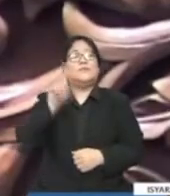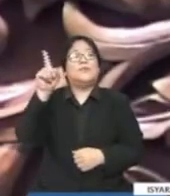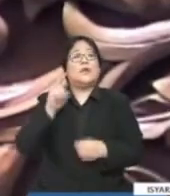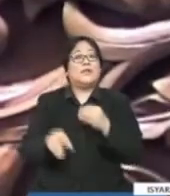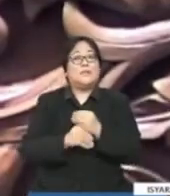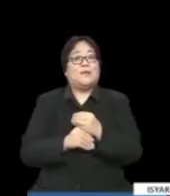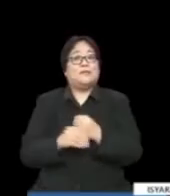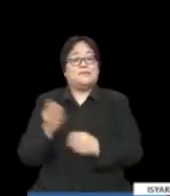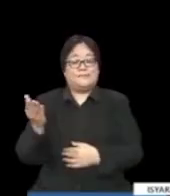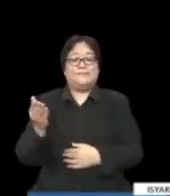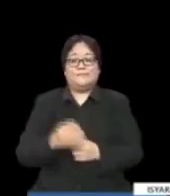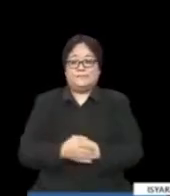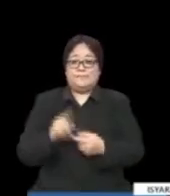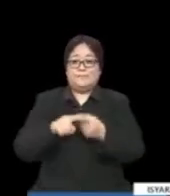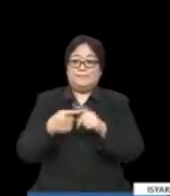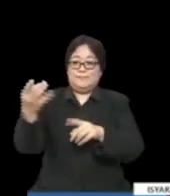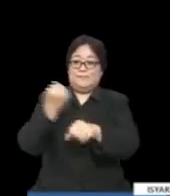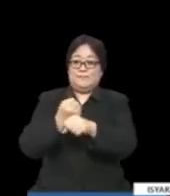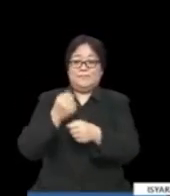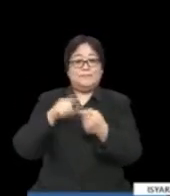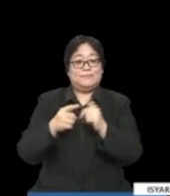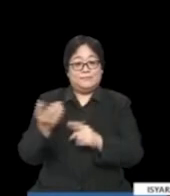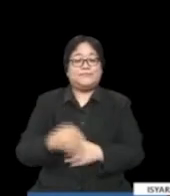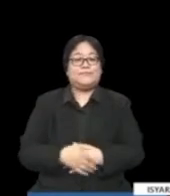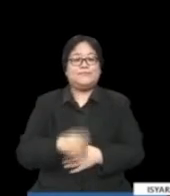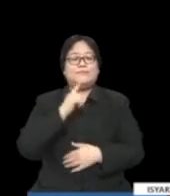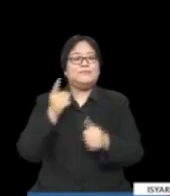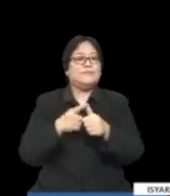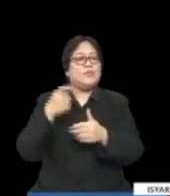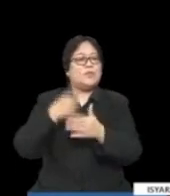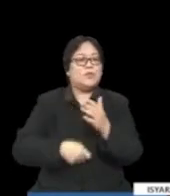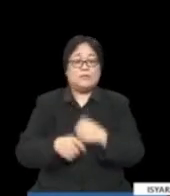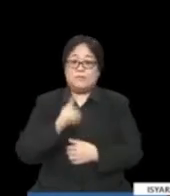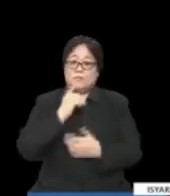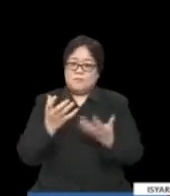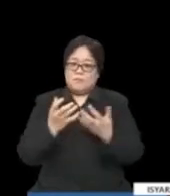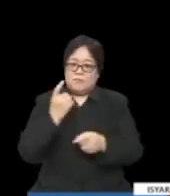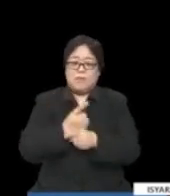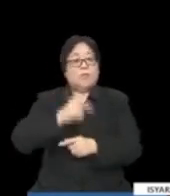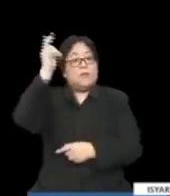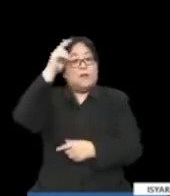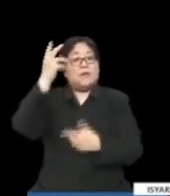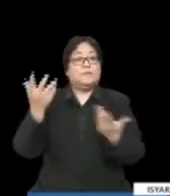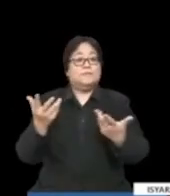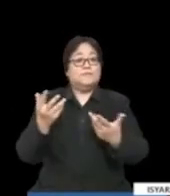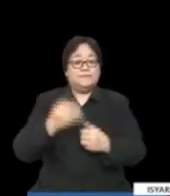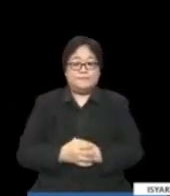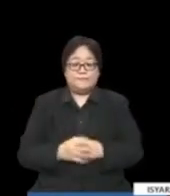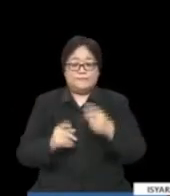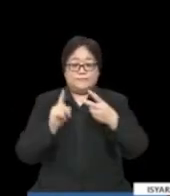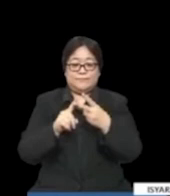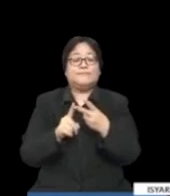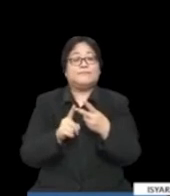Soalan tambahan yang dibangkitkan oleh sahabat saya daripada Batu Kawan ini, yang pertama berkenaan dengan kos, nak pastikan adakah kerajaan mengetahui atau